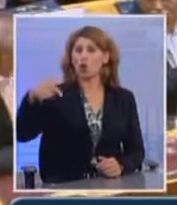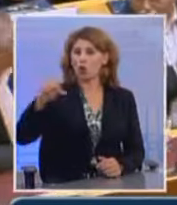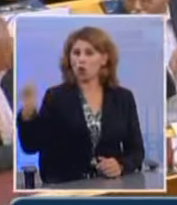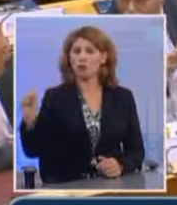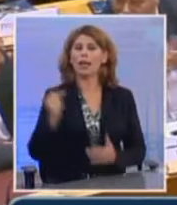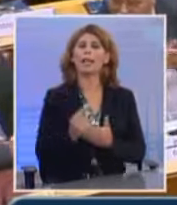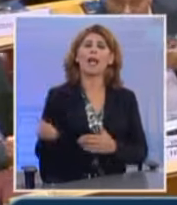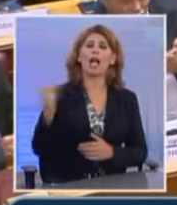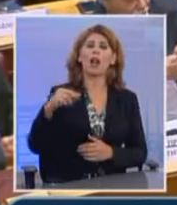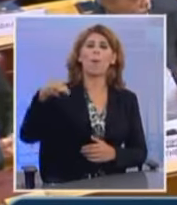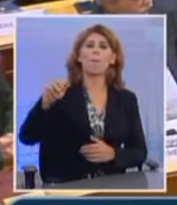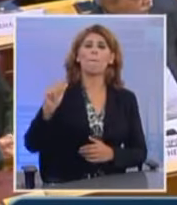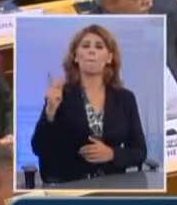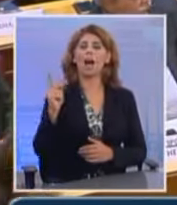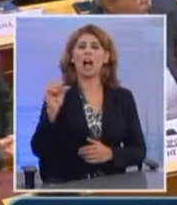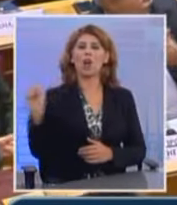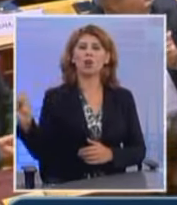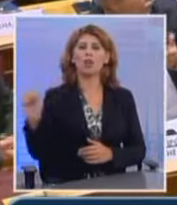Και Μάκος Ιωάννης.